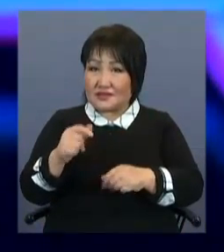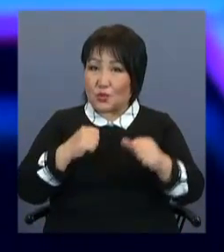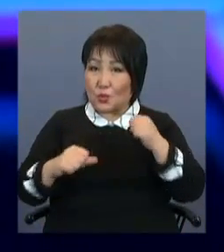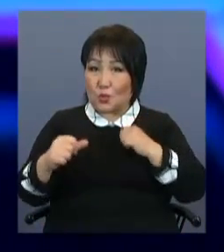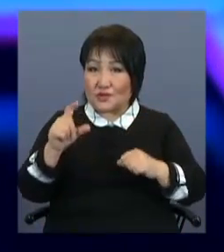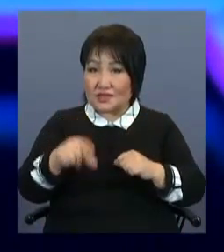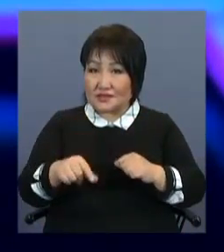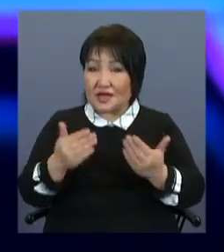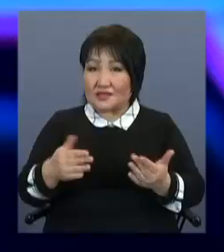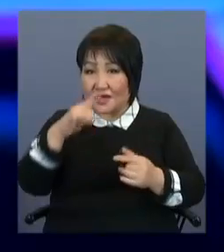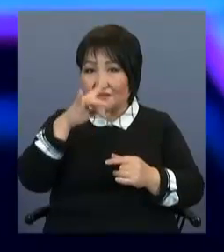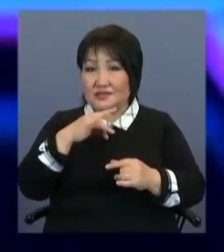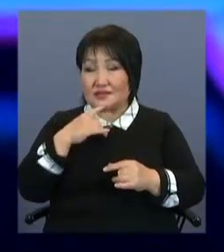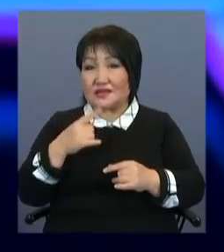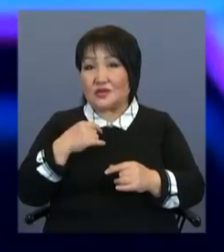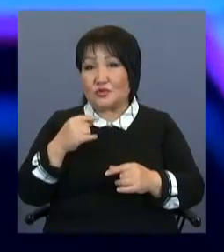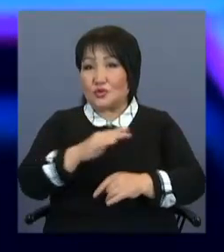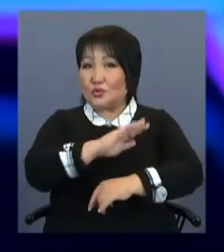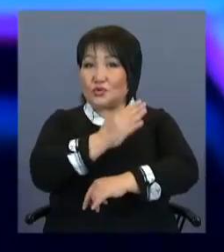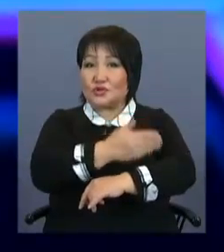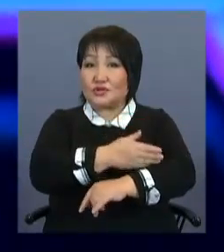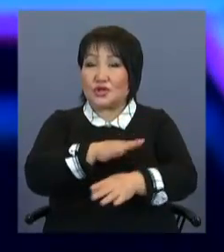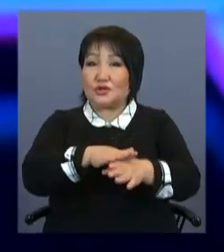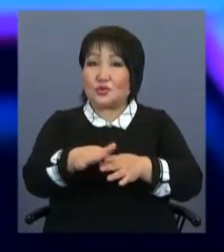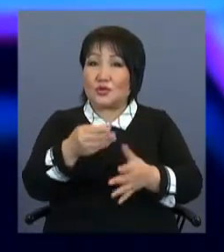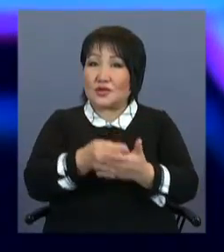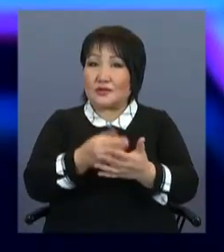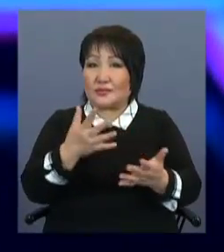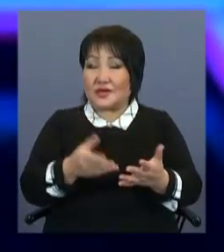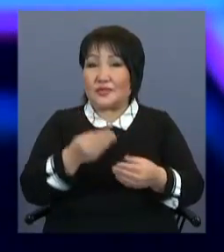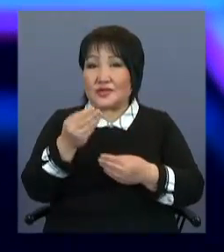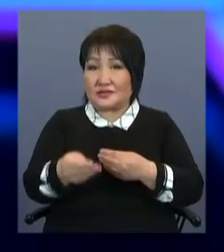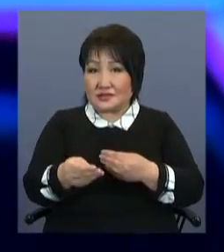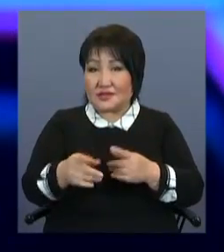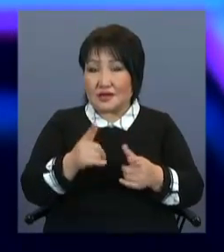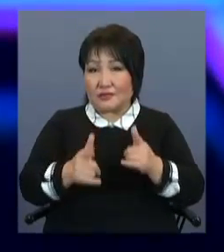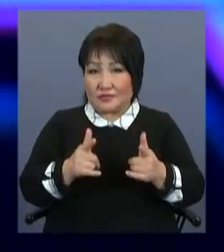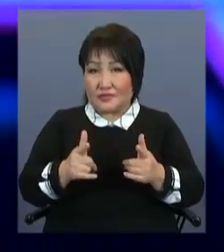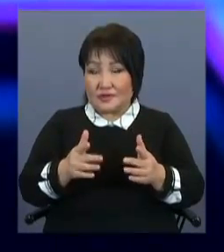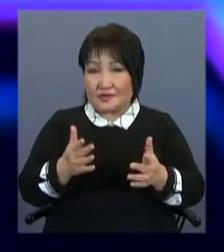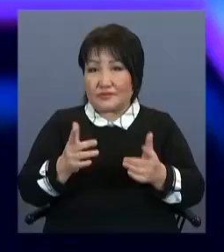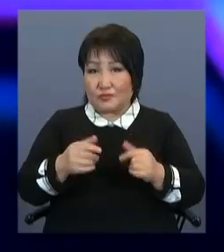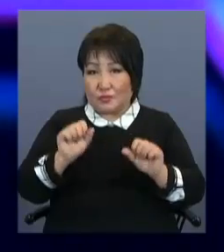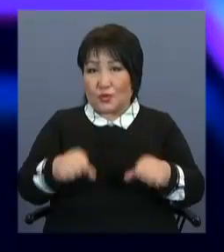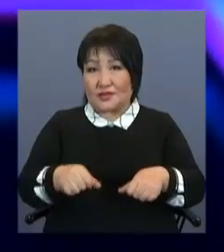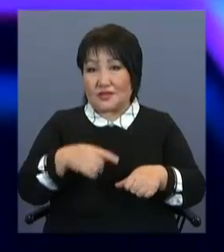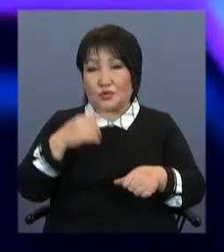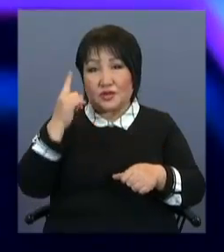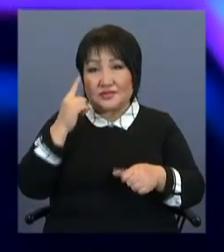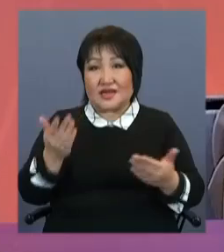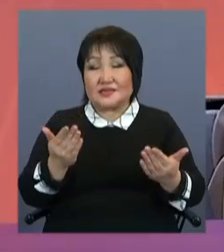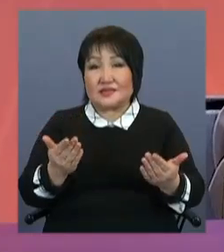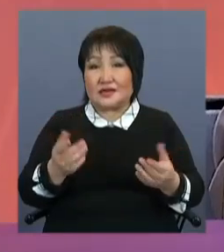Қазақстанның қарулы күшіне толыққанды баға беруіңізге әбден болады деп ойлаймыз. Сондықтан да қазіргі қарқынға қандай баға